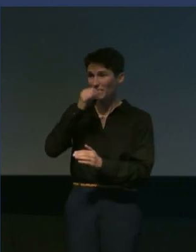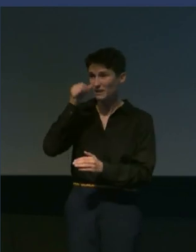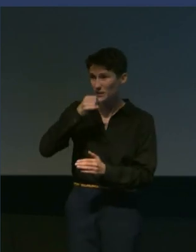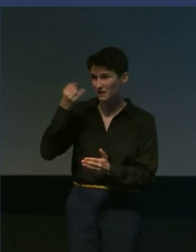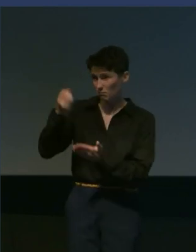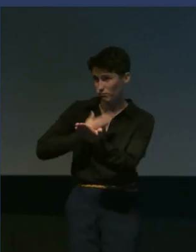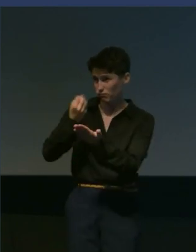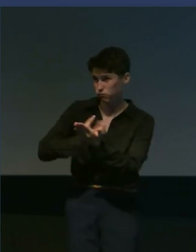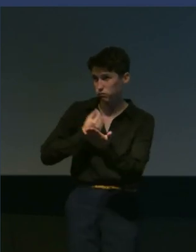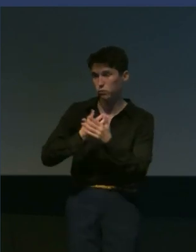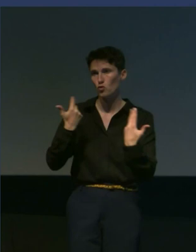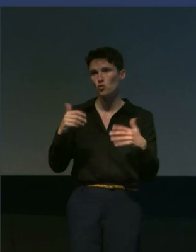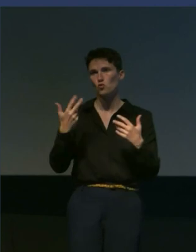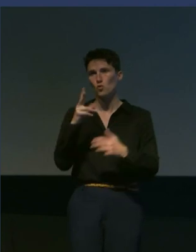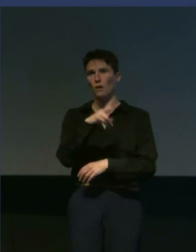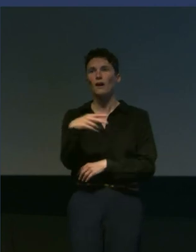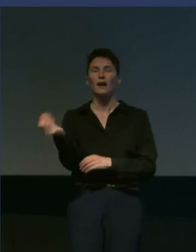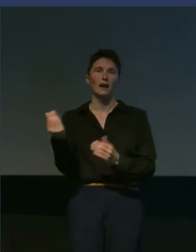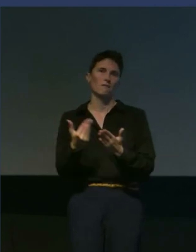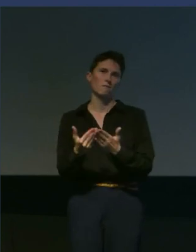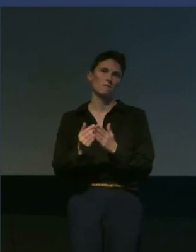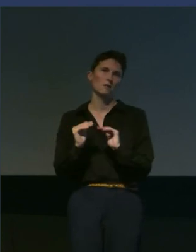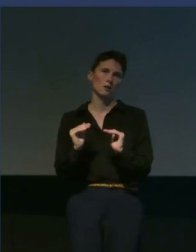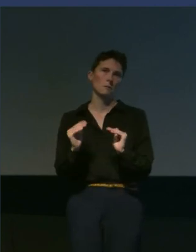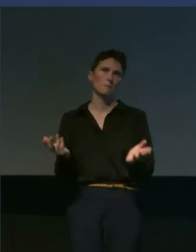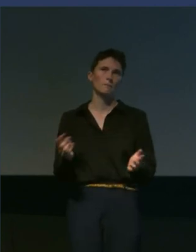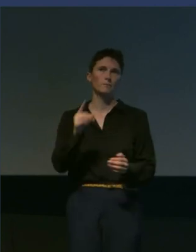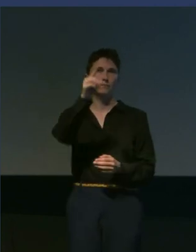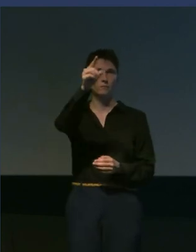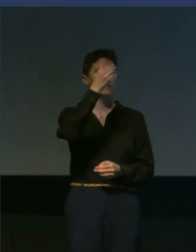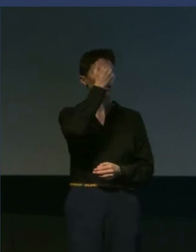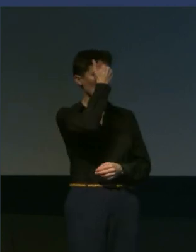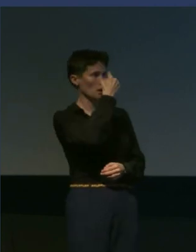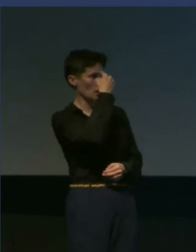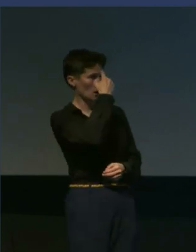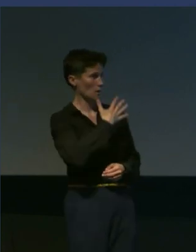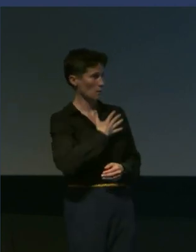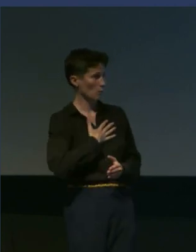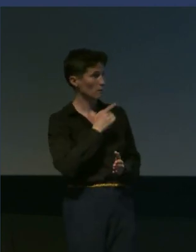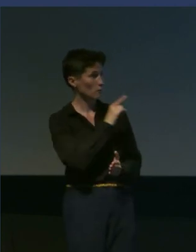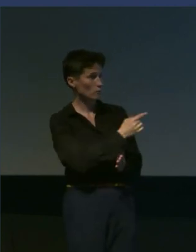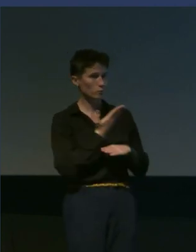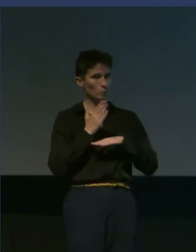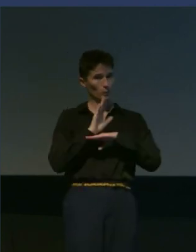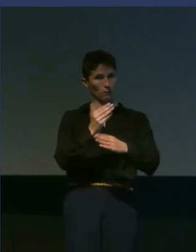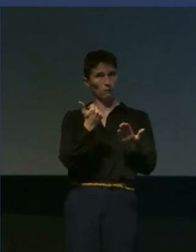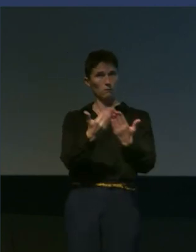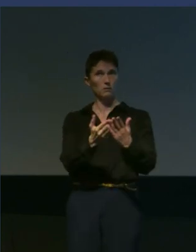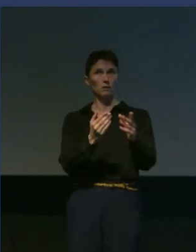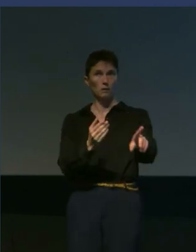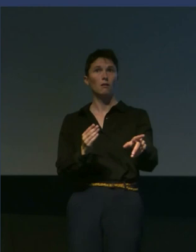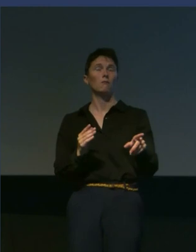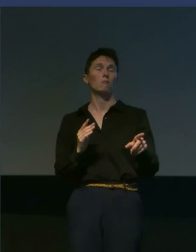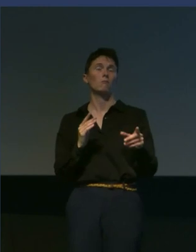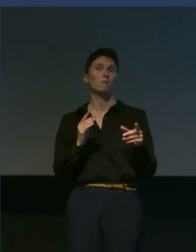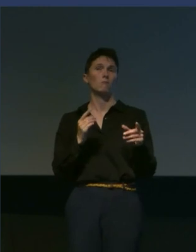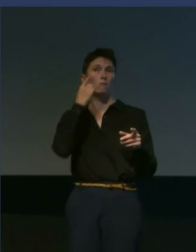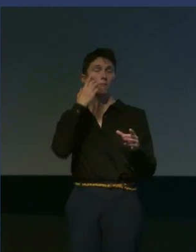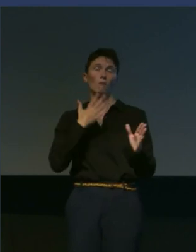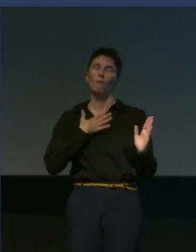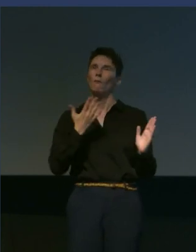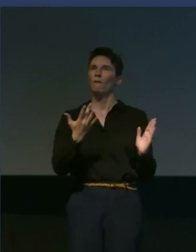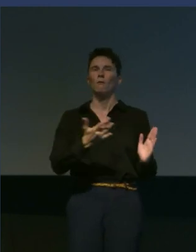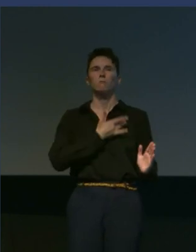l'objectif. There is a first for what's in what's it for so because I feel the choses